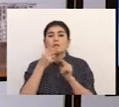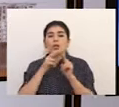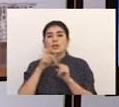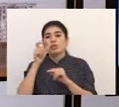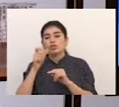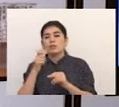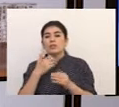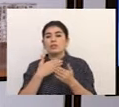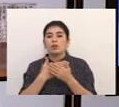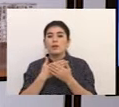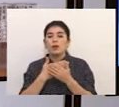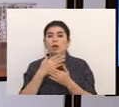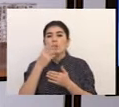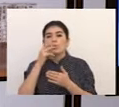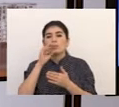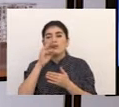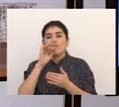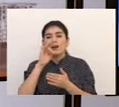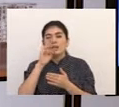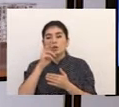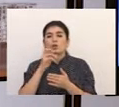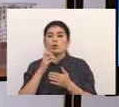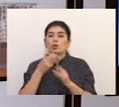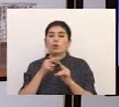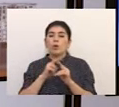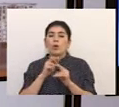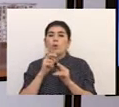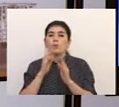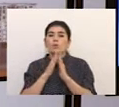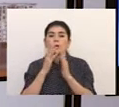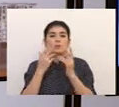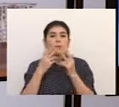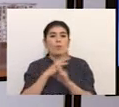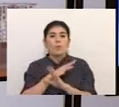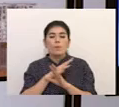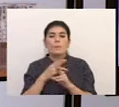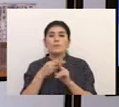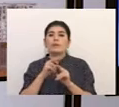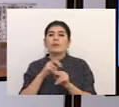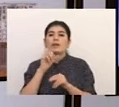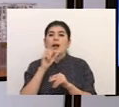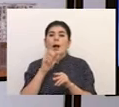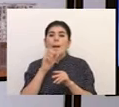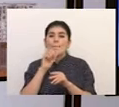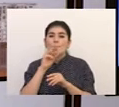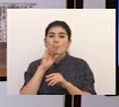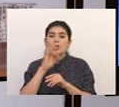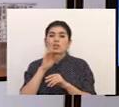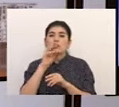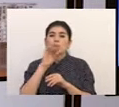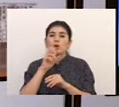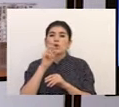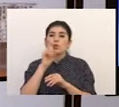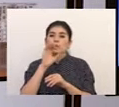kishiga nisbatan mutafakkir so'zini qo'llab bo'lmaydi. Uchinchi gapimiz: Amir Temur, Husayn